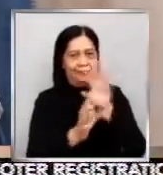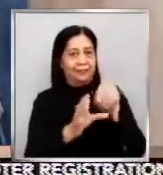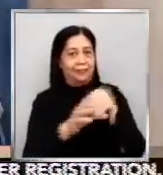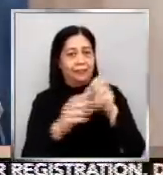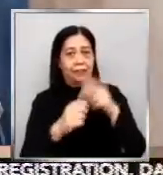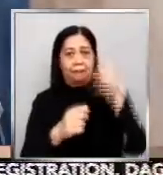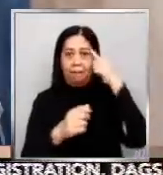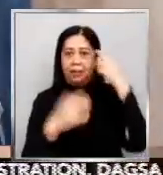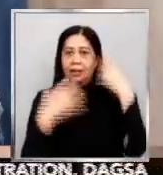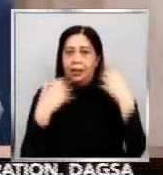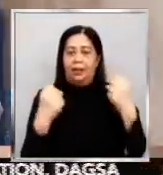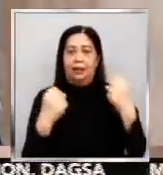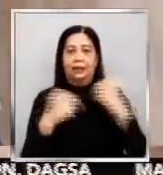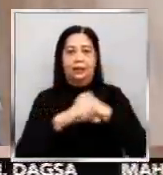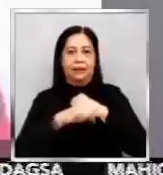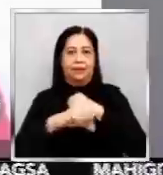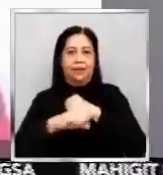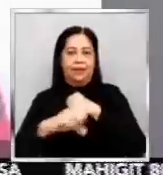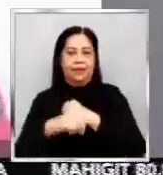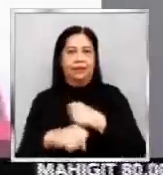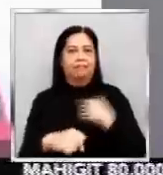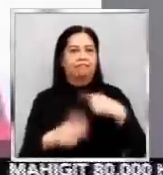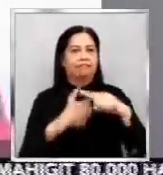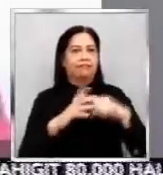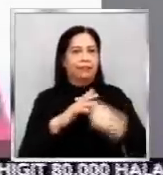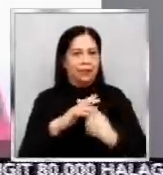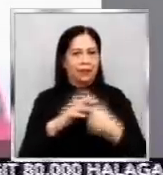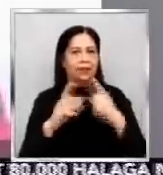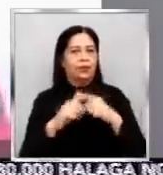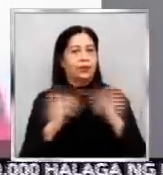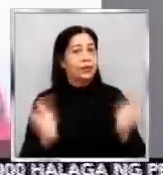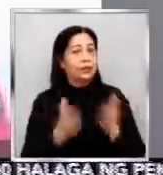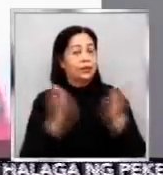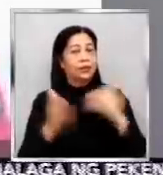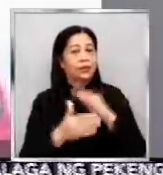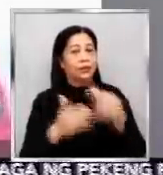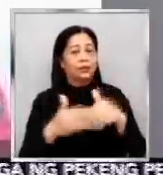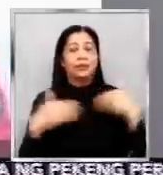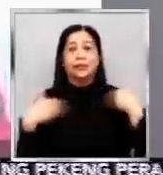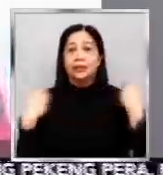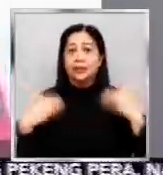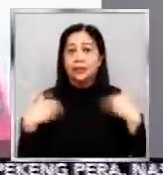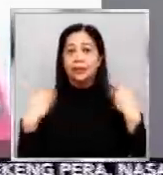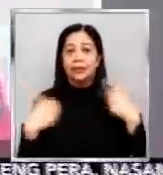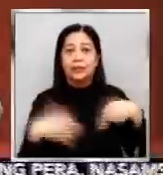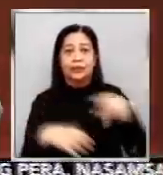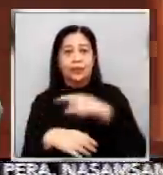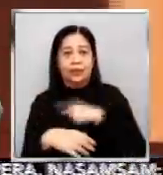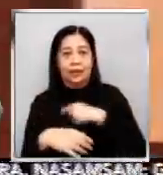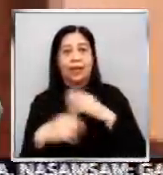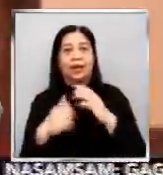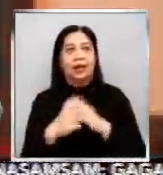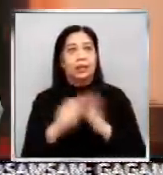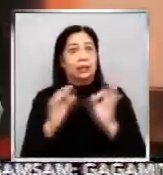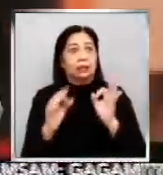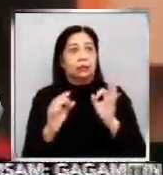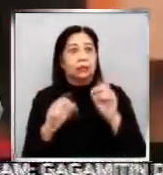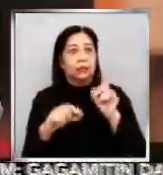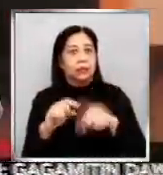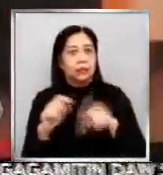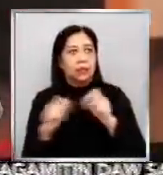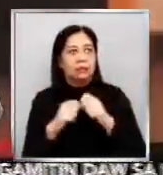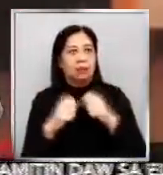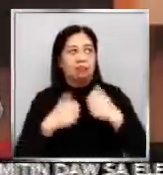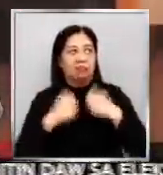advocate. Sinimulan ko pong i-encourage yung mga kabataan dito sa amin na kung hindi mo pa kayang mag-come out, okay lang